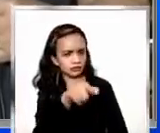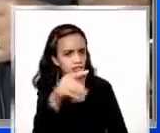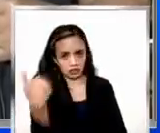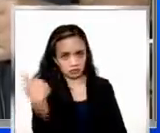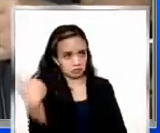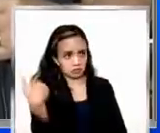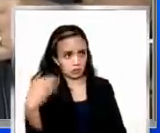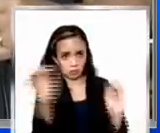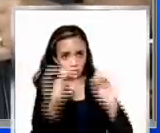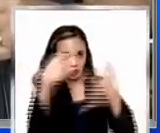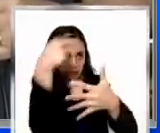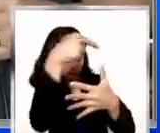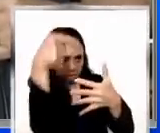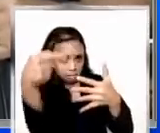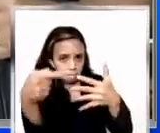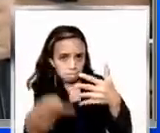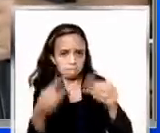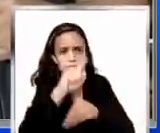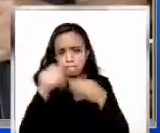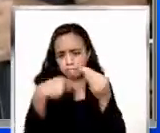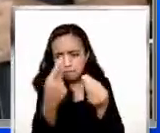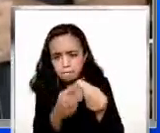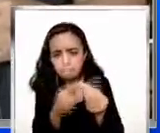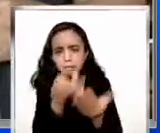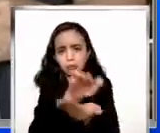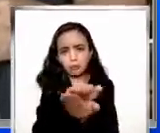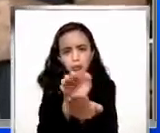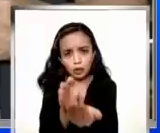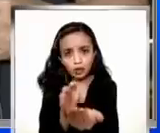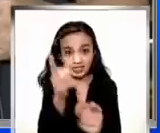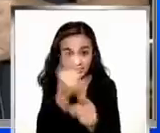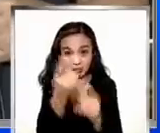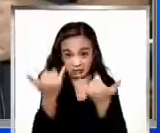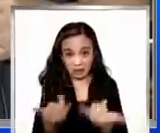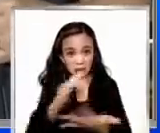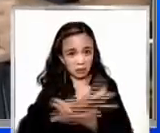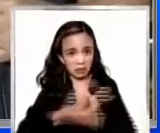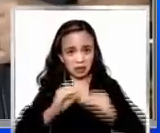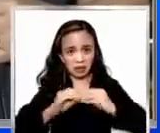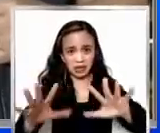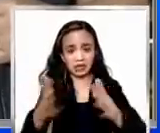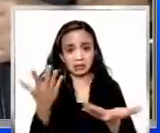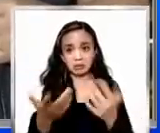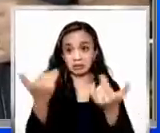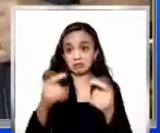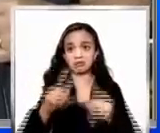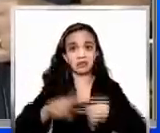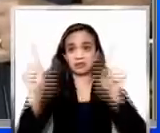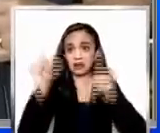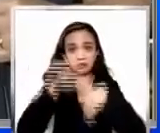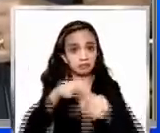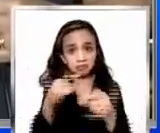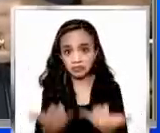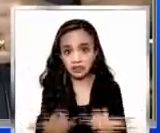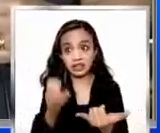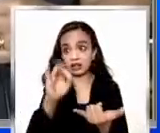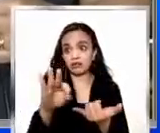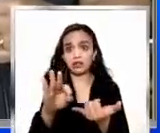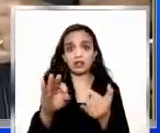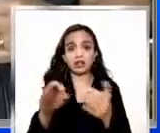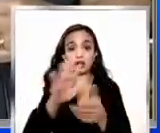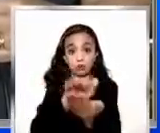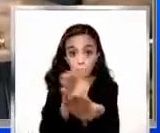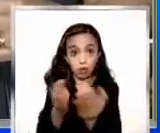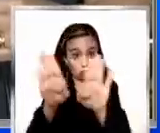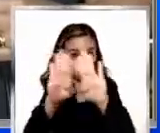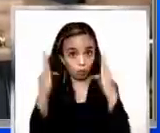sa burol at kasi may pandemya eh. Kakaibang panahon ngayon. At kung bubuksan sa publiko ang burol, yung mga ganyan bang